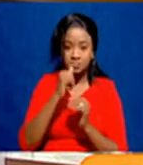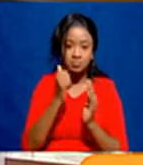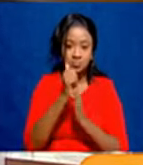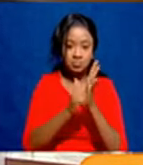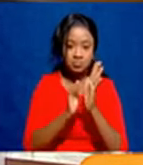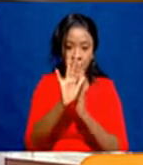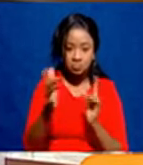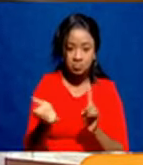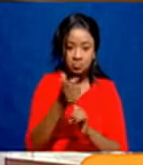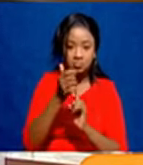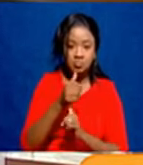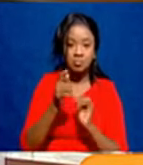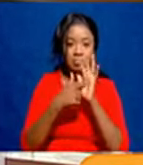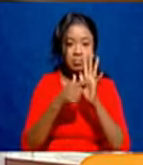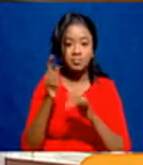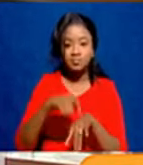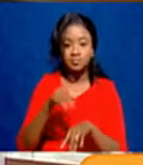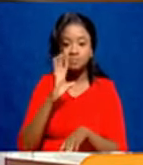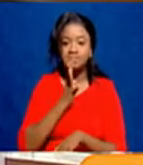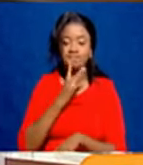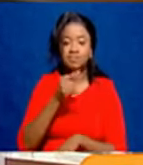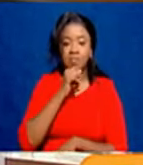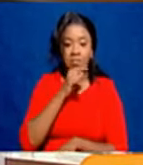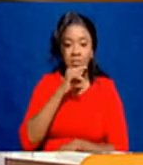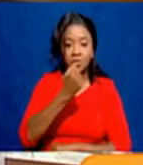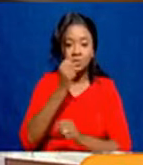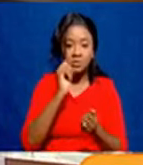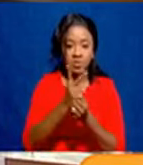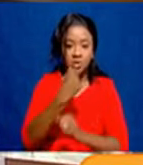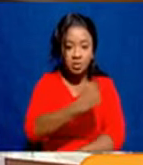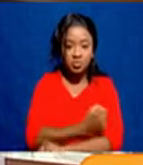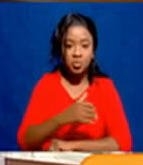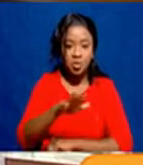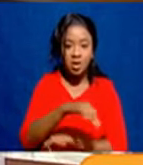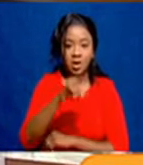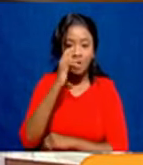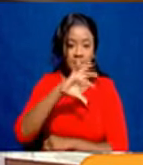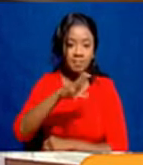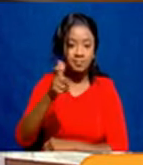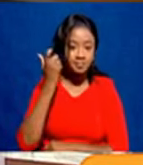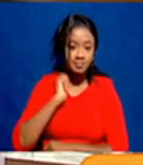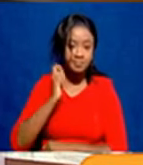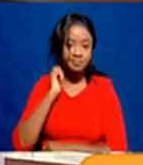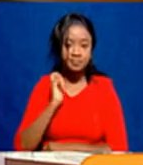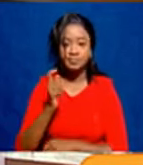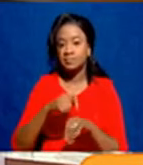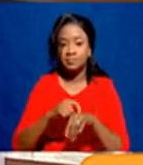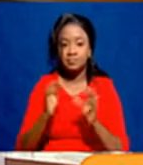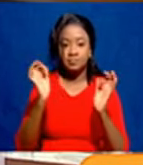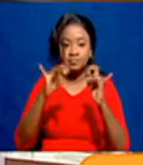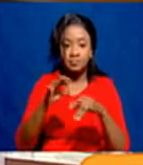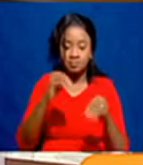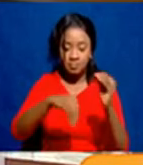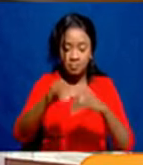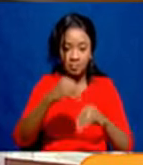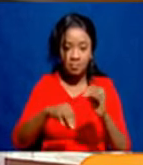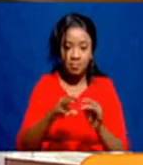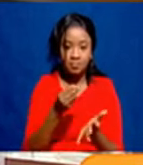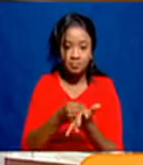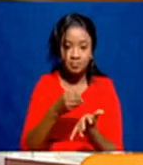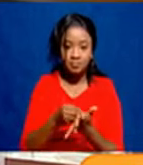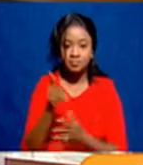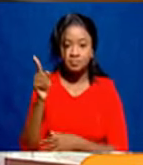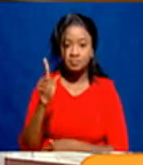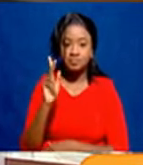kutekeleza ajenda yake. Na akizungumza katika shule ya upili ya wavulana ya Kurgong katika kaunti ya Nandi wakati wa hafla ya kuchangisha pesa,